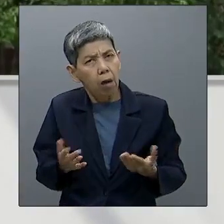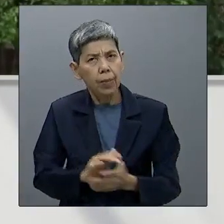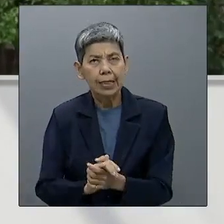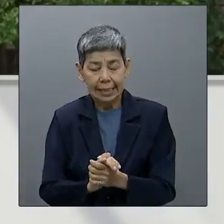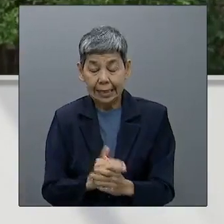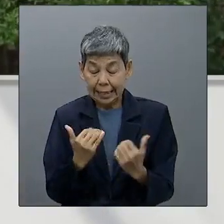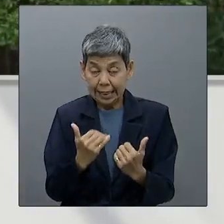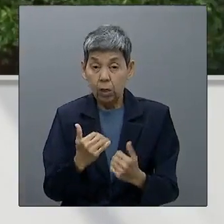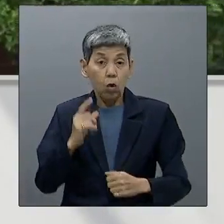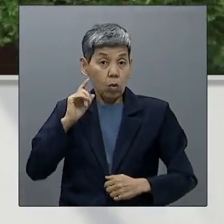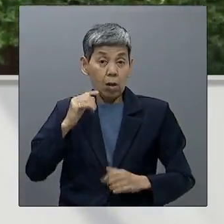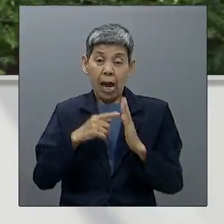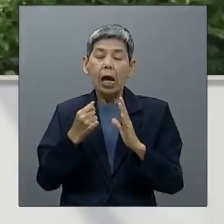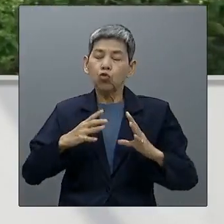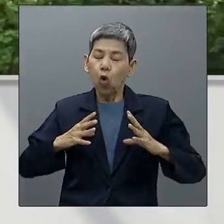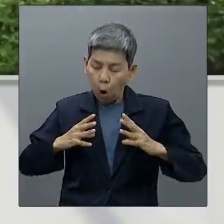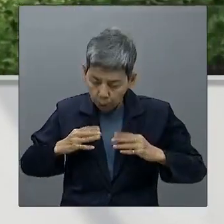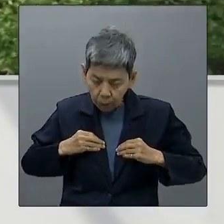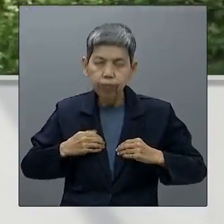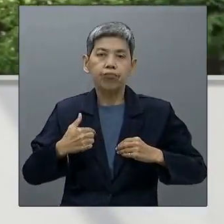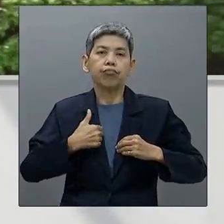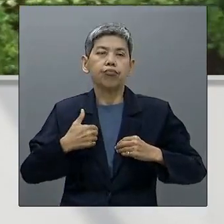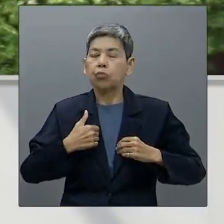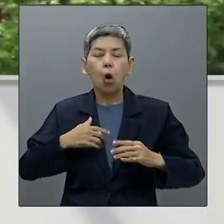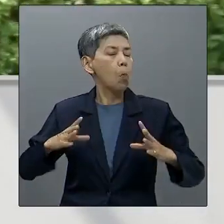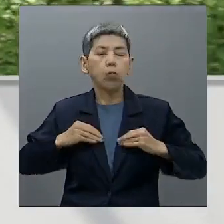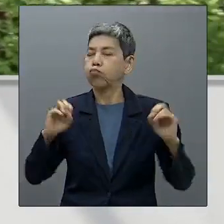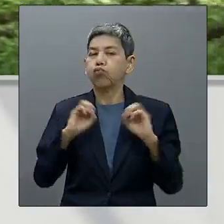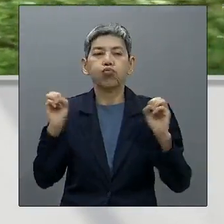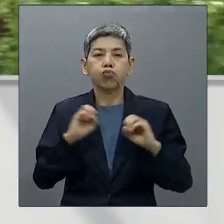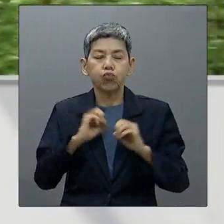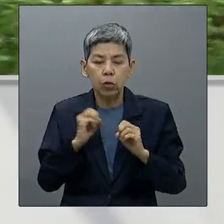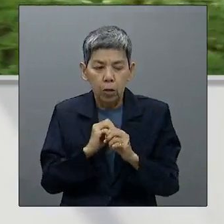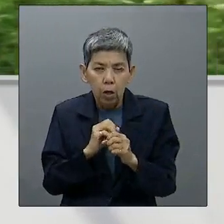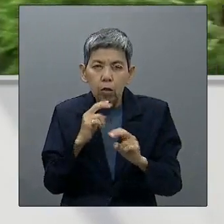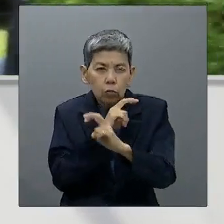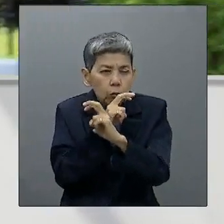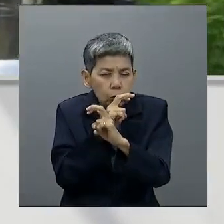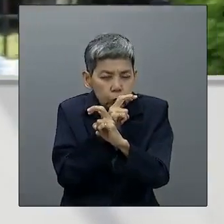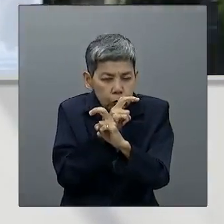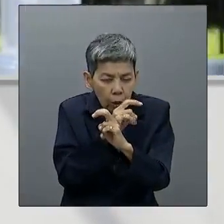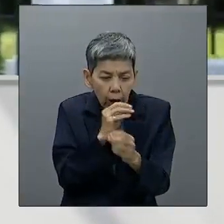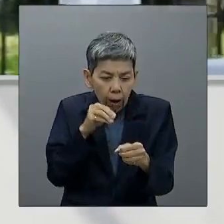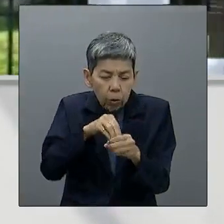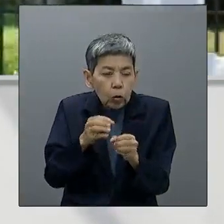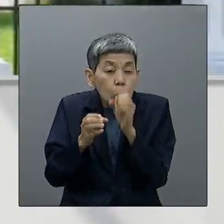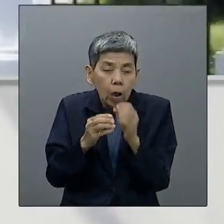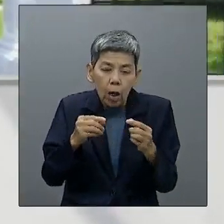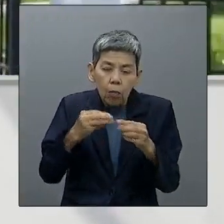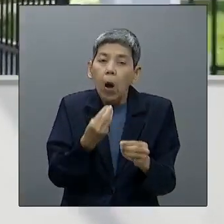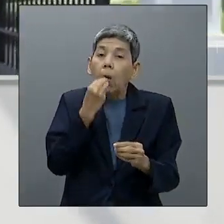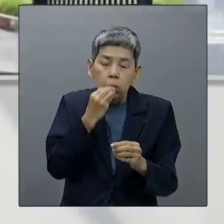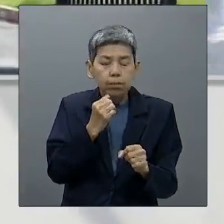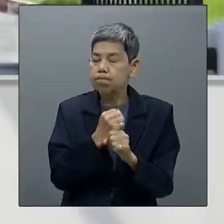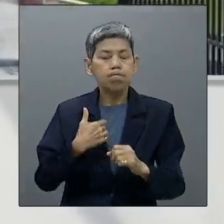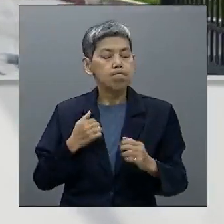ที่เธอยอมรับเรื่องของไม่เคยยอมรับเรื่องของการวางยากับคนที่มาเจอกันแล้วหลังจากนั้นก็เสียชีวิต